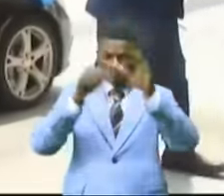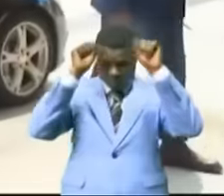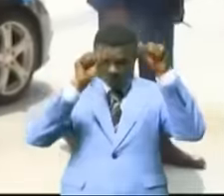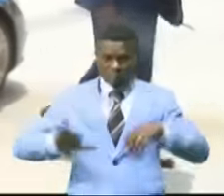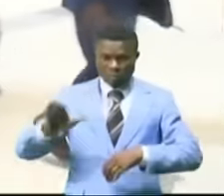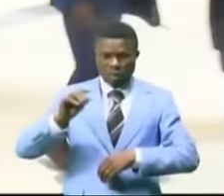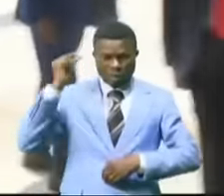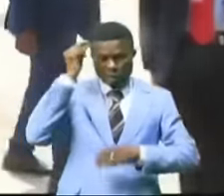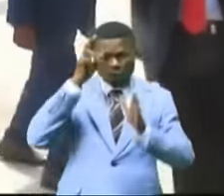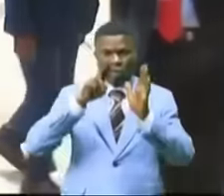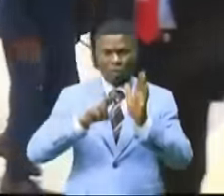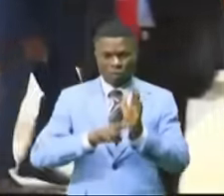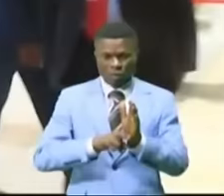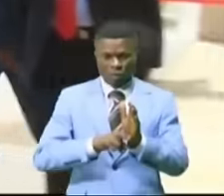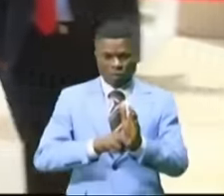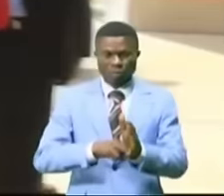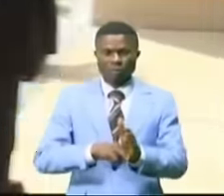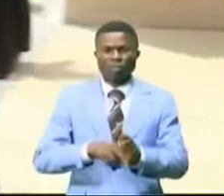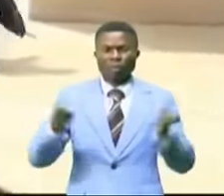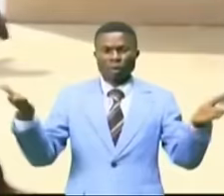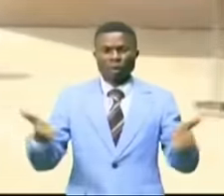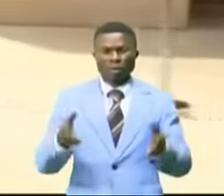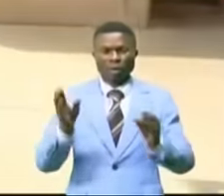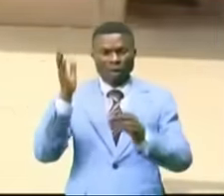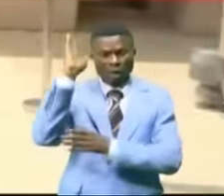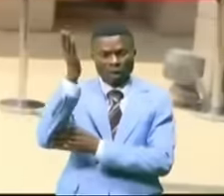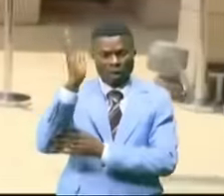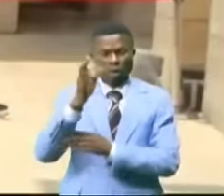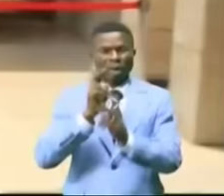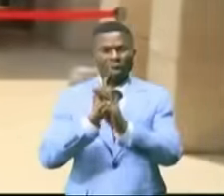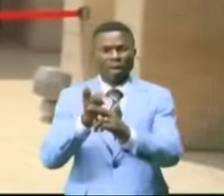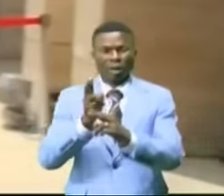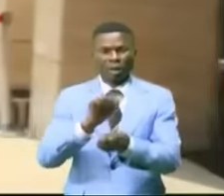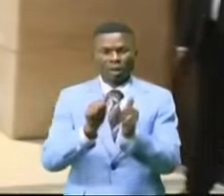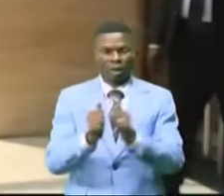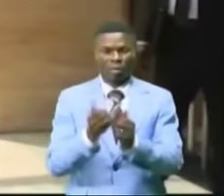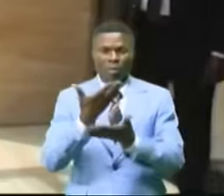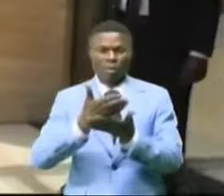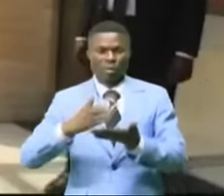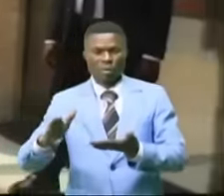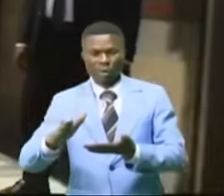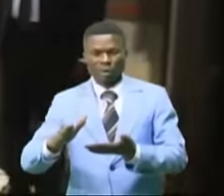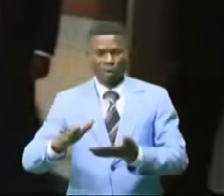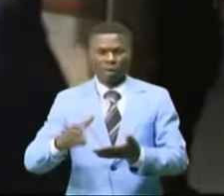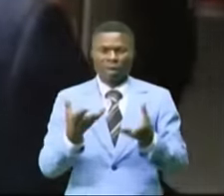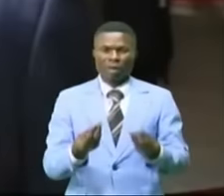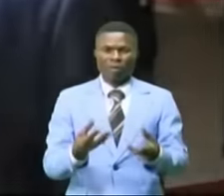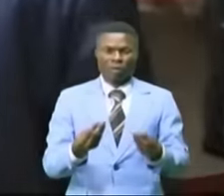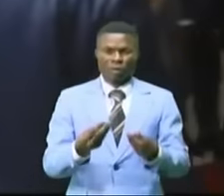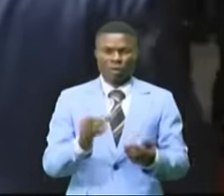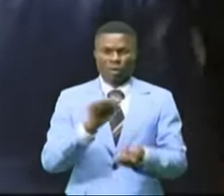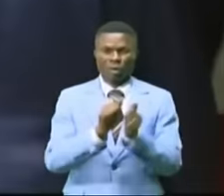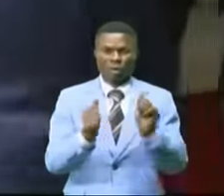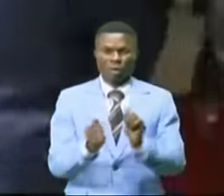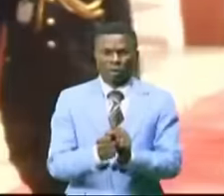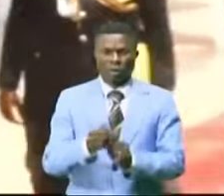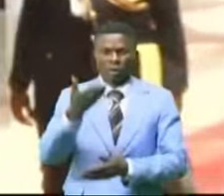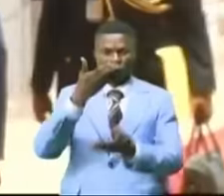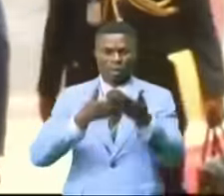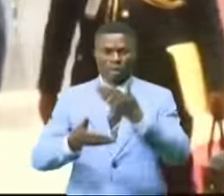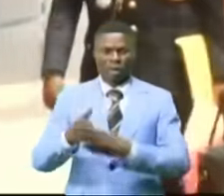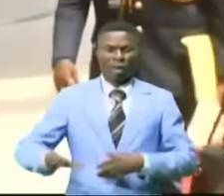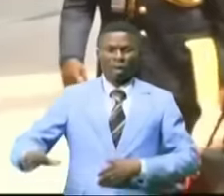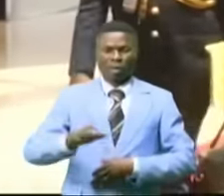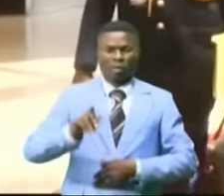et de gouvernement présent à ses assises le rapport sur la première étape de la facilitation du processus de transition au